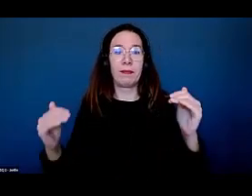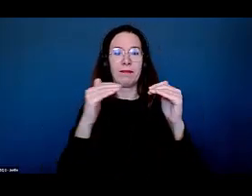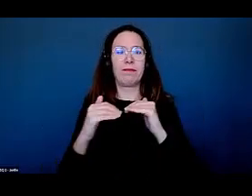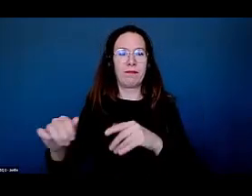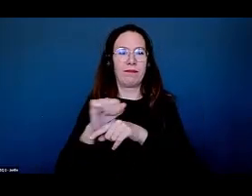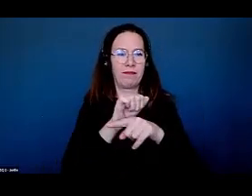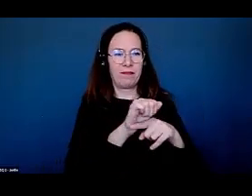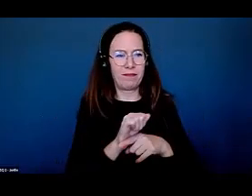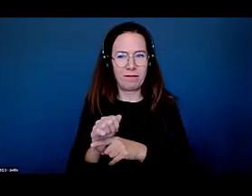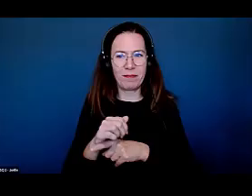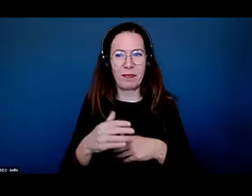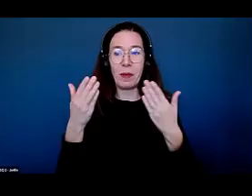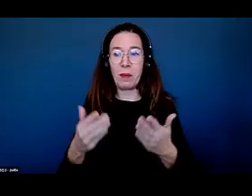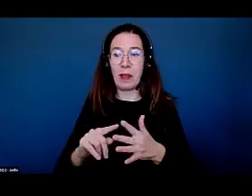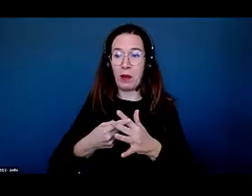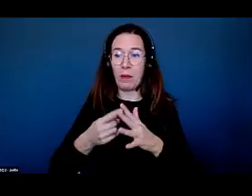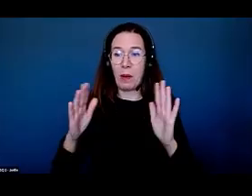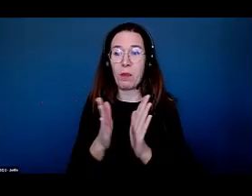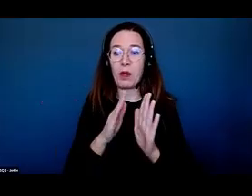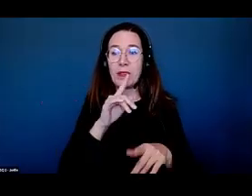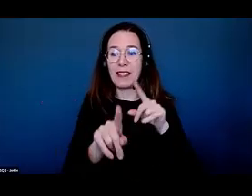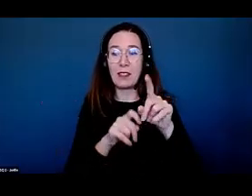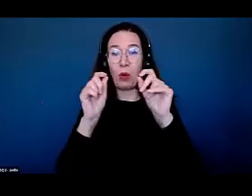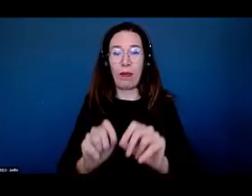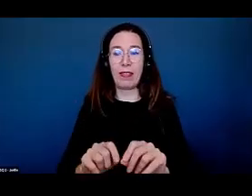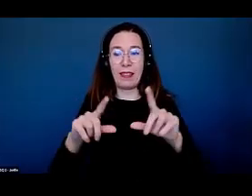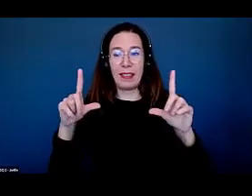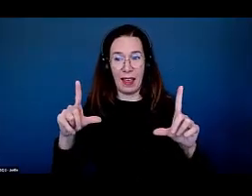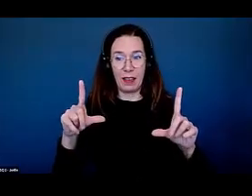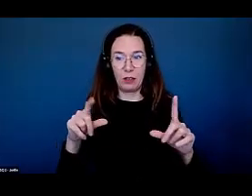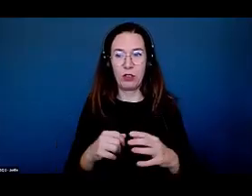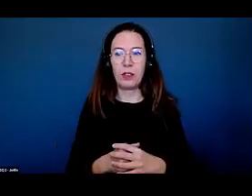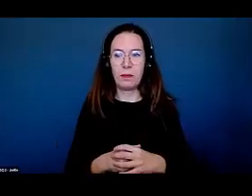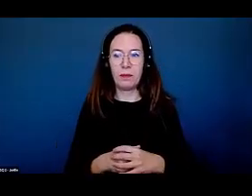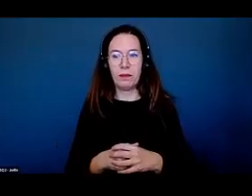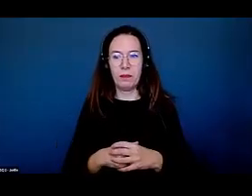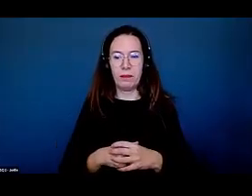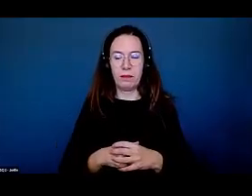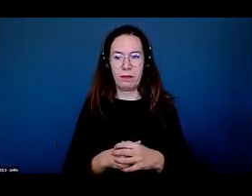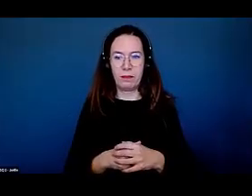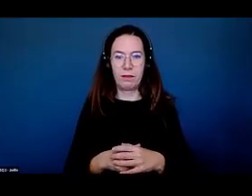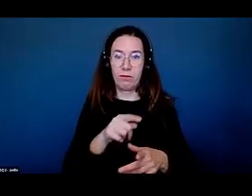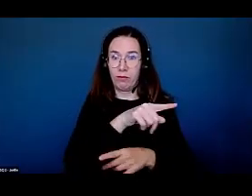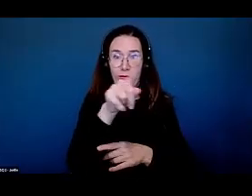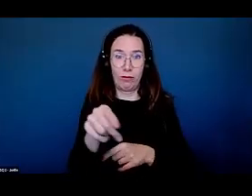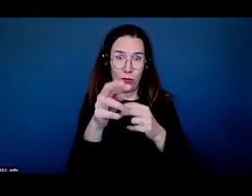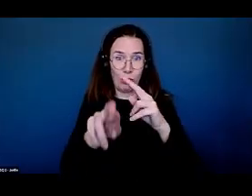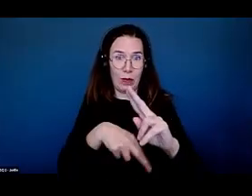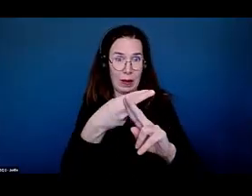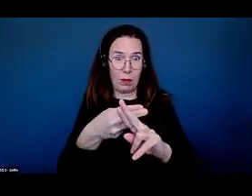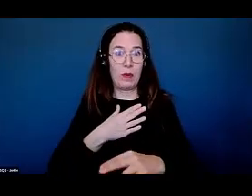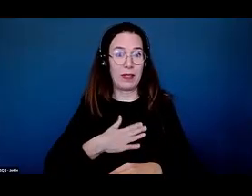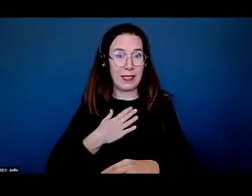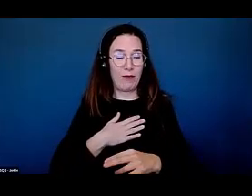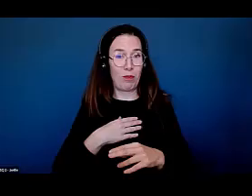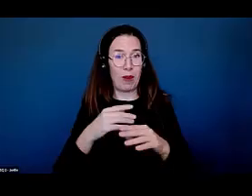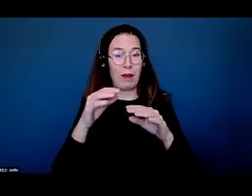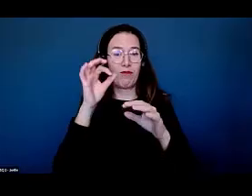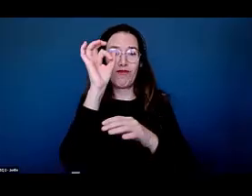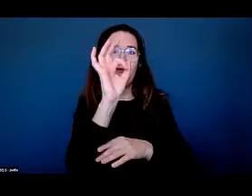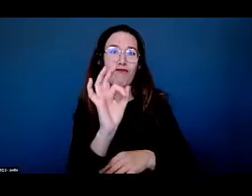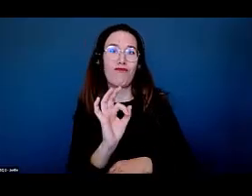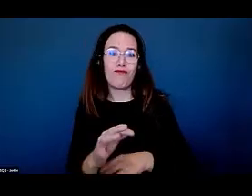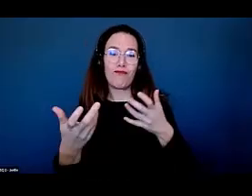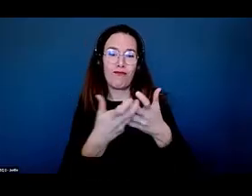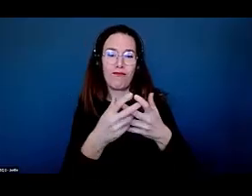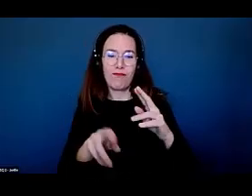pratique. Nous allons donc commencer avec un petit sondage. Il devrait s'afficher sur votre écran. On vous demande de prendre un petit